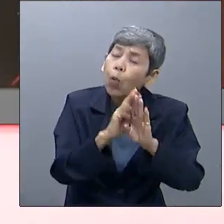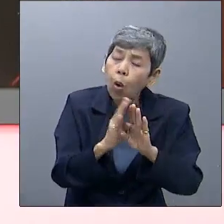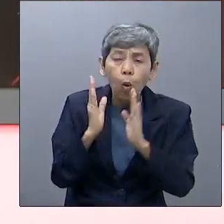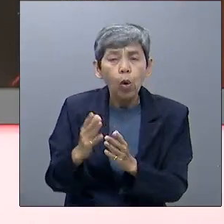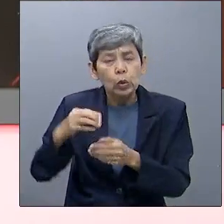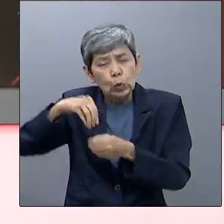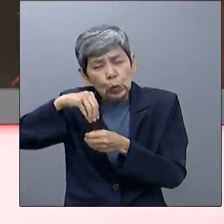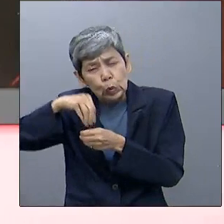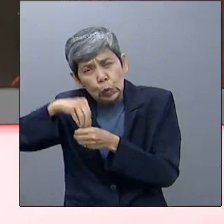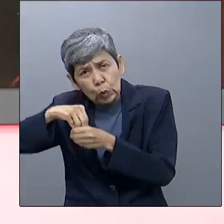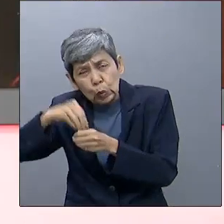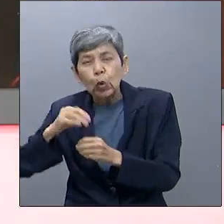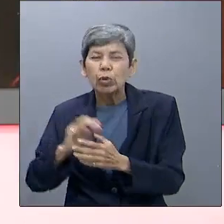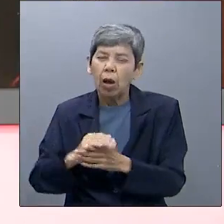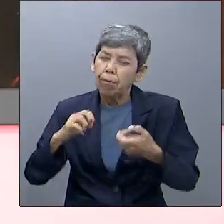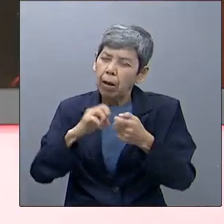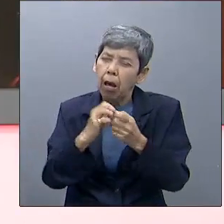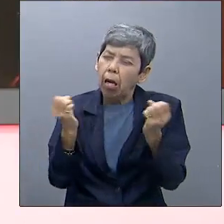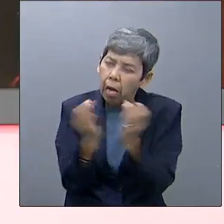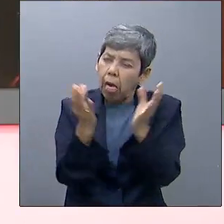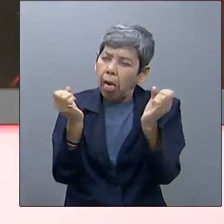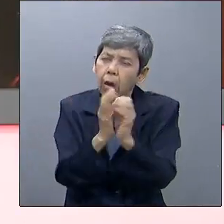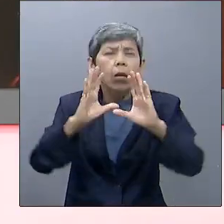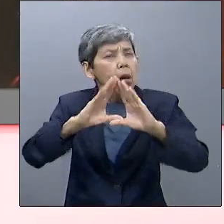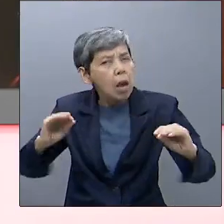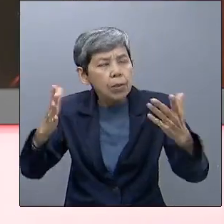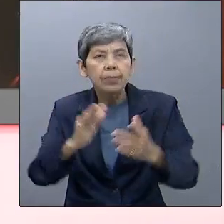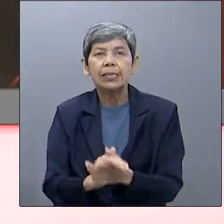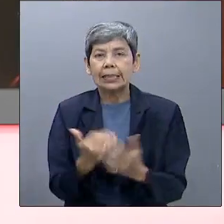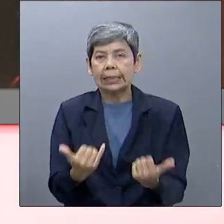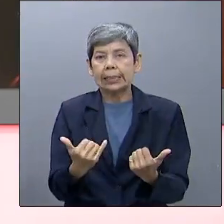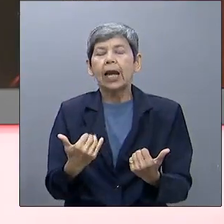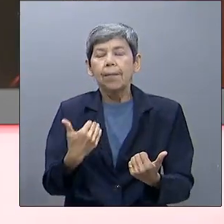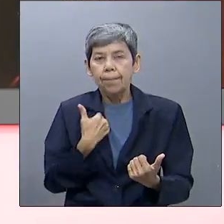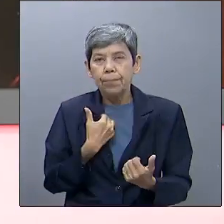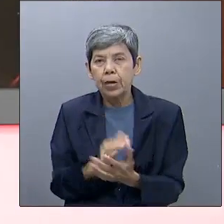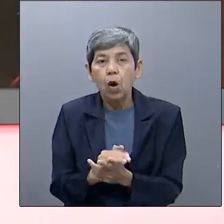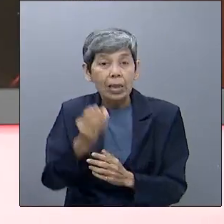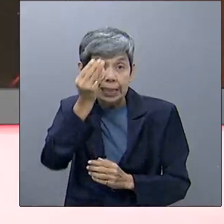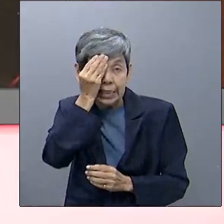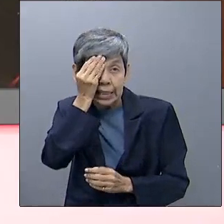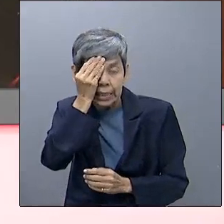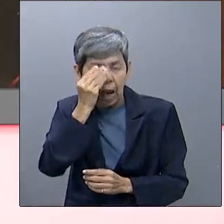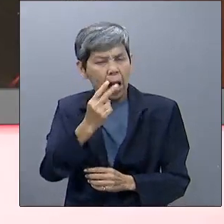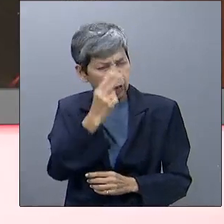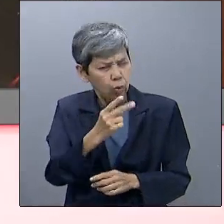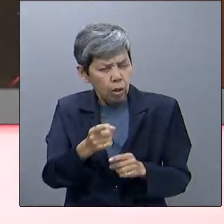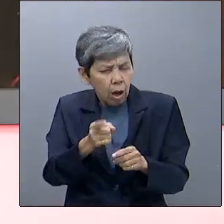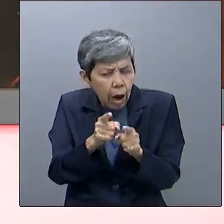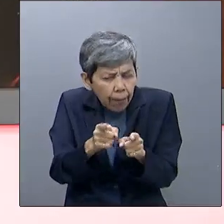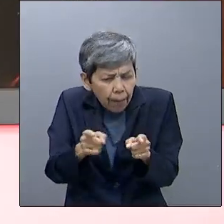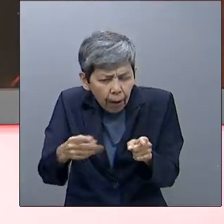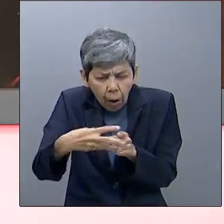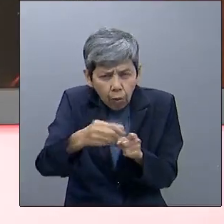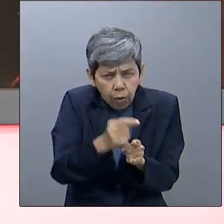แล้วก็ความพยายามจะชะลอความตึงเครียดในสถานการณ์นี้เรื่องนี้ทำให้ประเด็นคลังอาวุธนิวเคลียร์ของอิสราเอลกลับมาเป็นที่สนใจอีกครั้งนึง